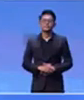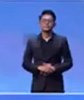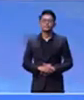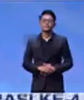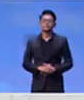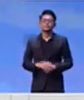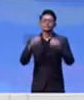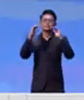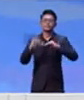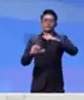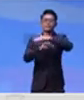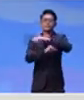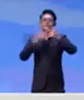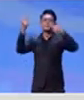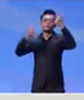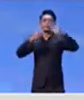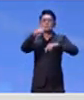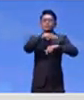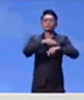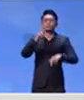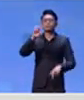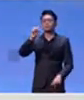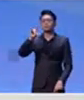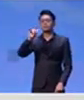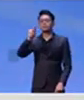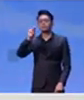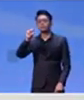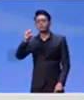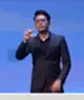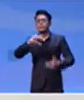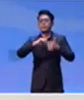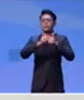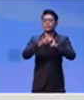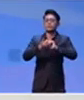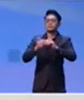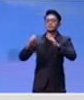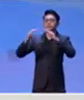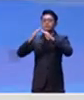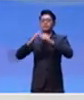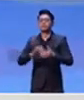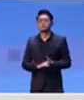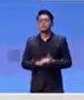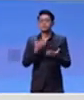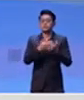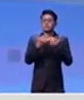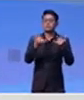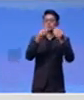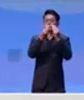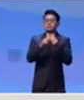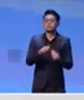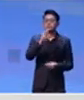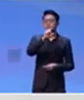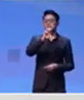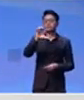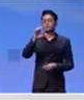Selain fasiliti pelancongan di Pulau Redang turut dibangkitkan penduduk adalah isu perumahan. Ketika ini hanya 160 unit rumah dibina